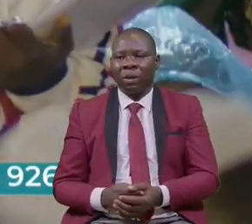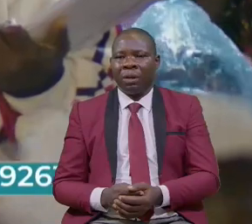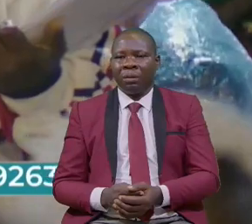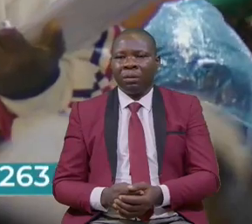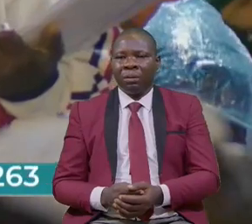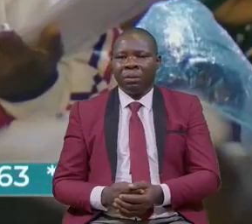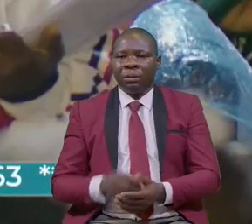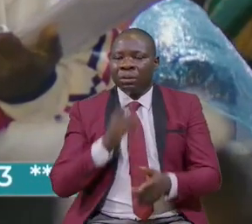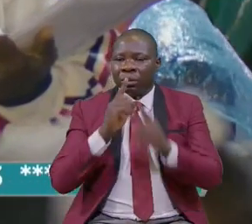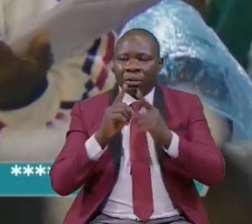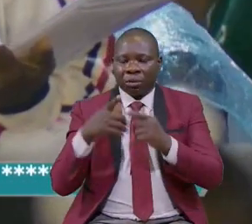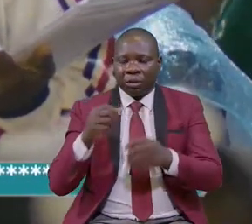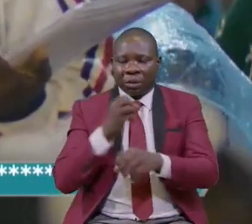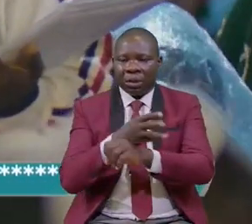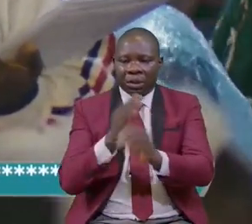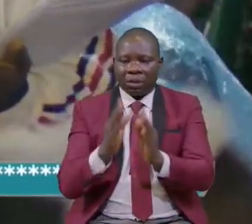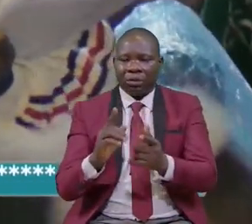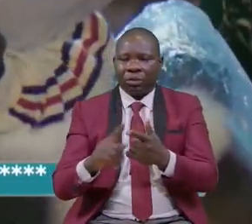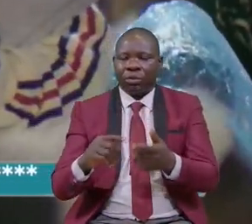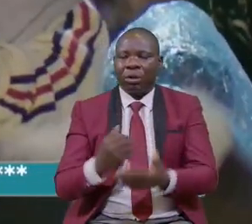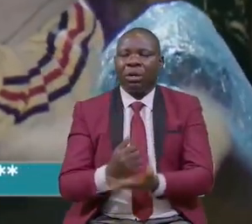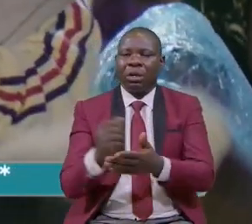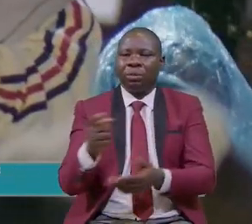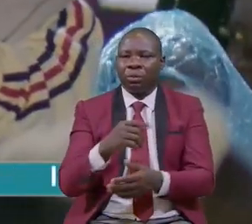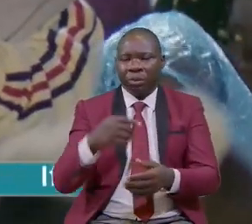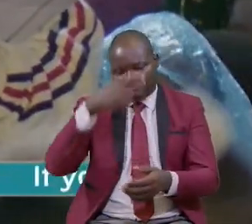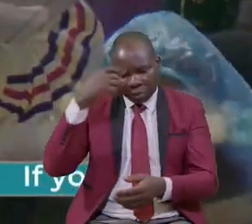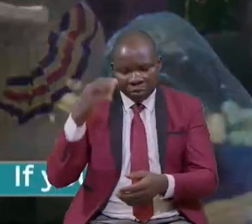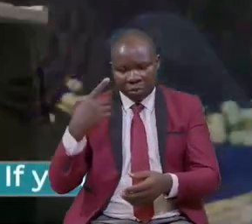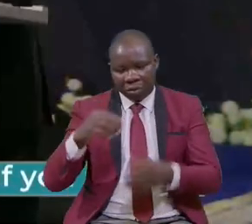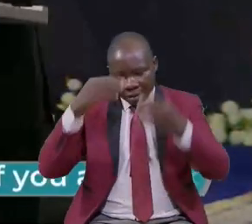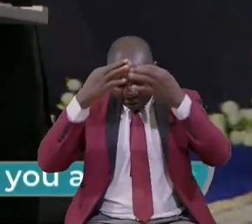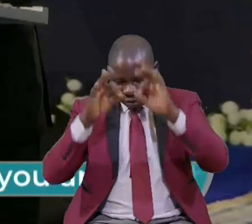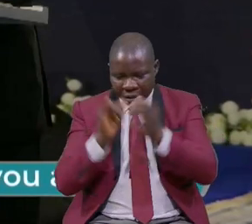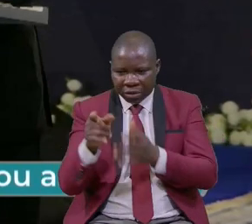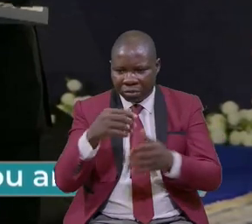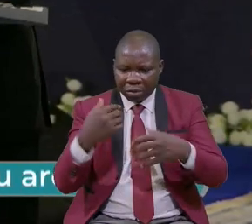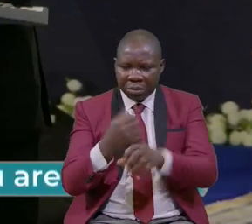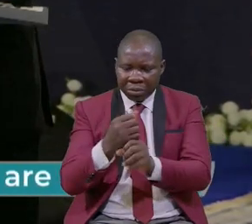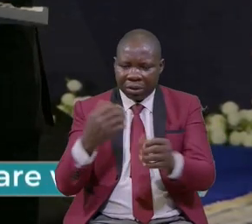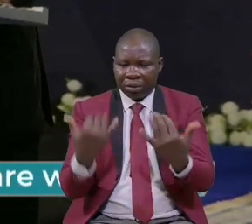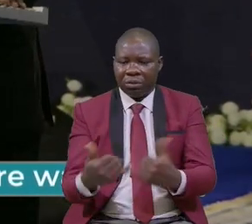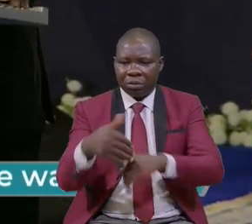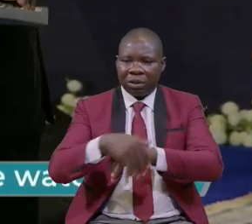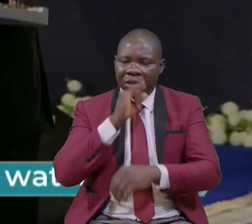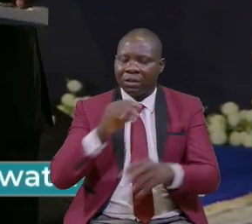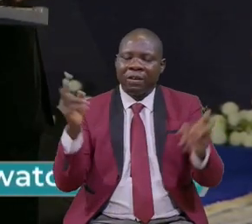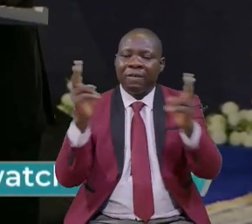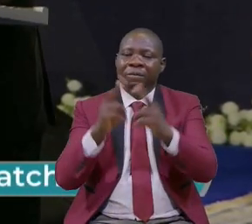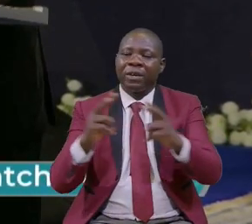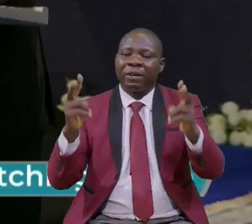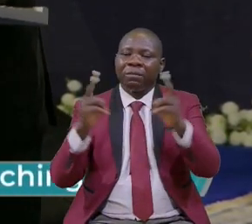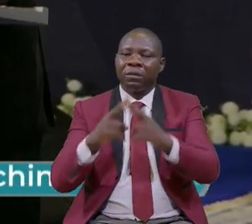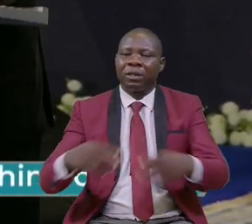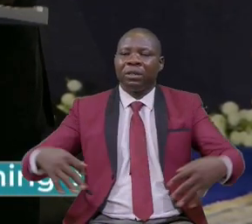vous avez levé la main, ne baissez pas la main. Gardez la main levée pour qu'on puisse facilement vous identifier. C'est une très bonne décision que vous avez